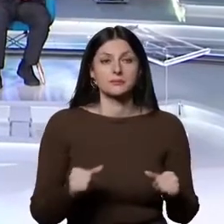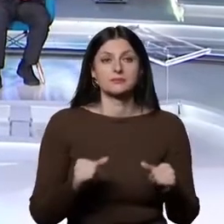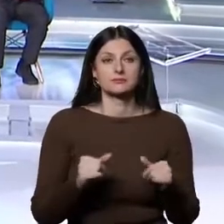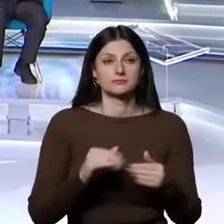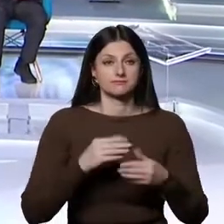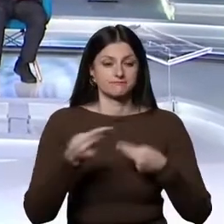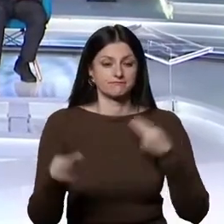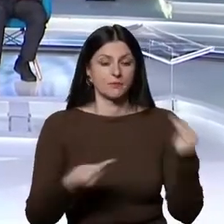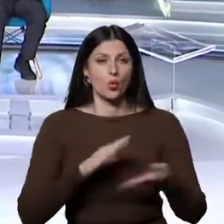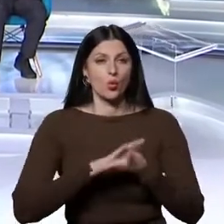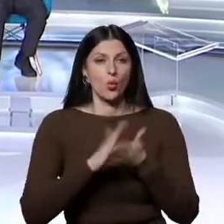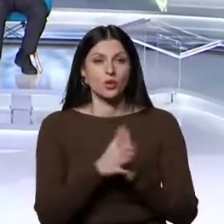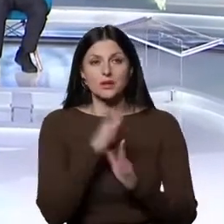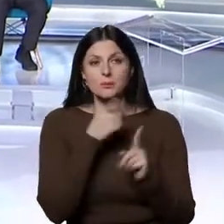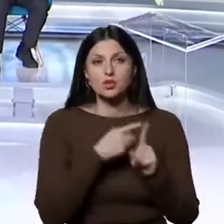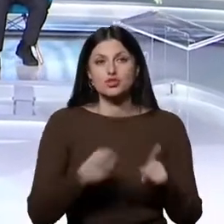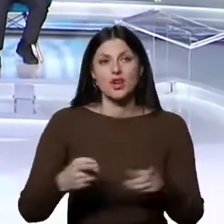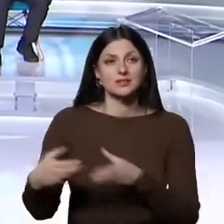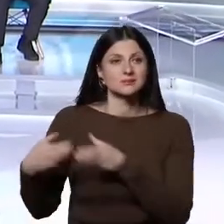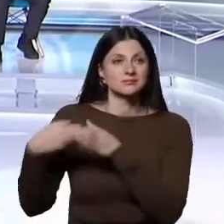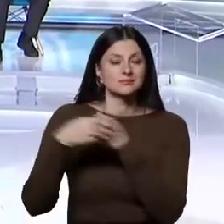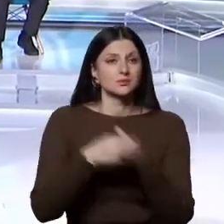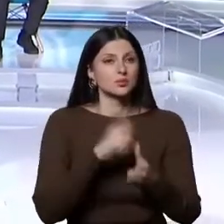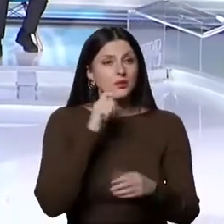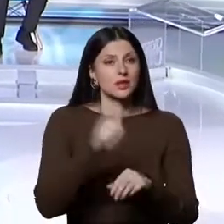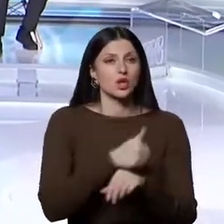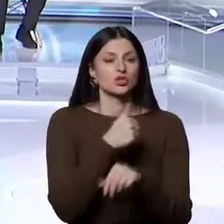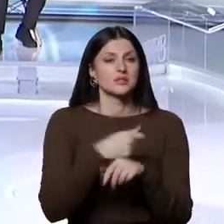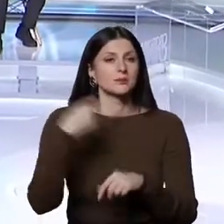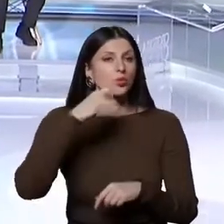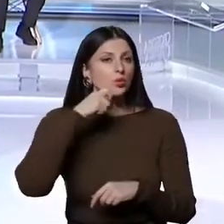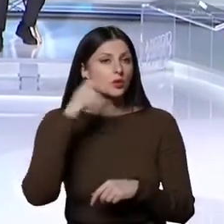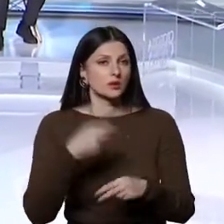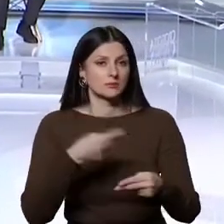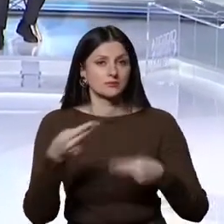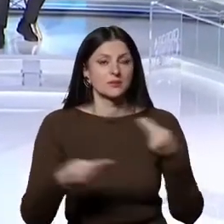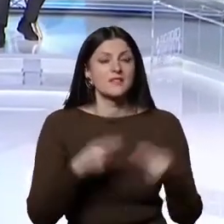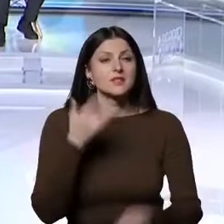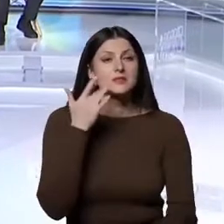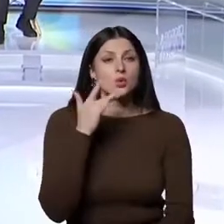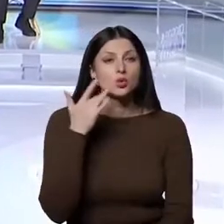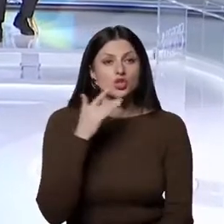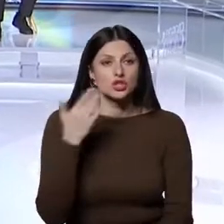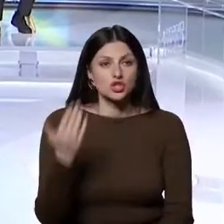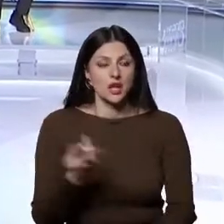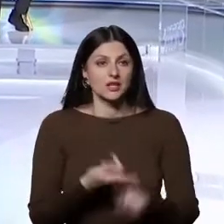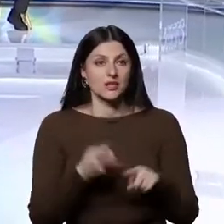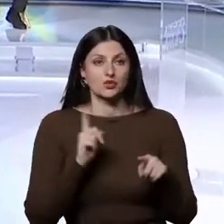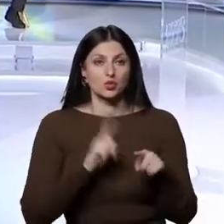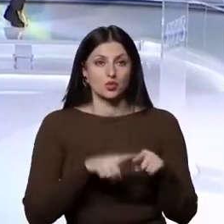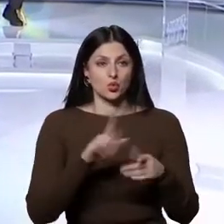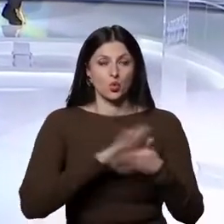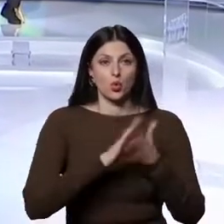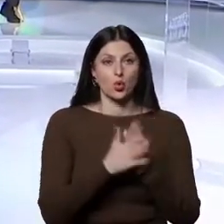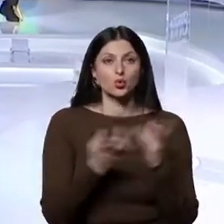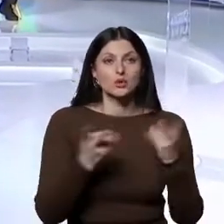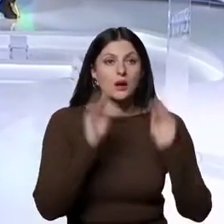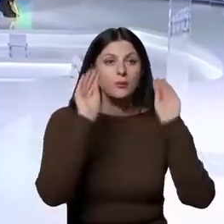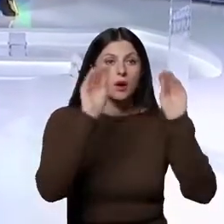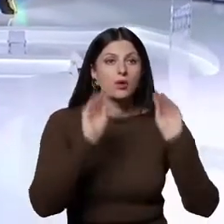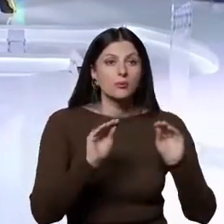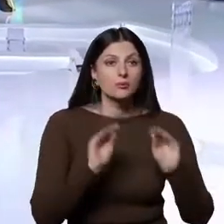під час візиту делегації України на чолі з президентом України, підписана в Сполучених Штатах, цю рамкову угоду треба наповнювати. Є